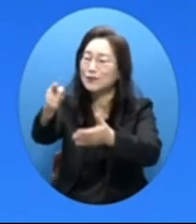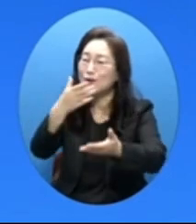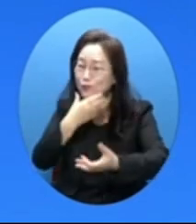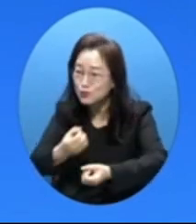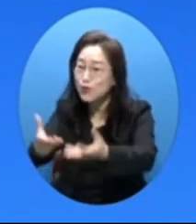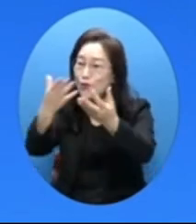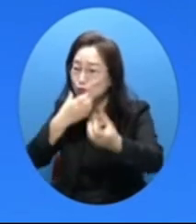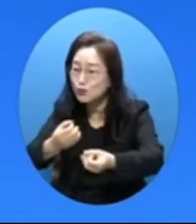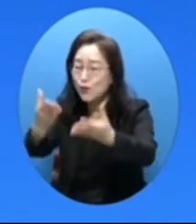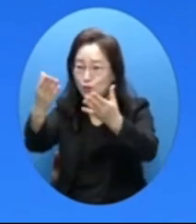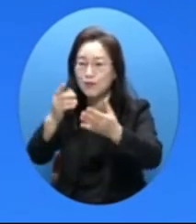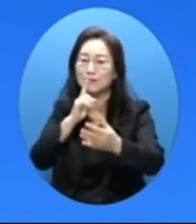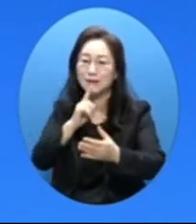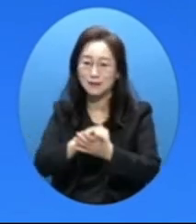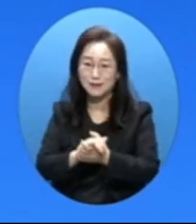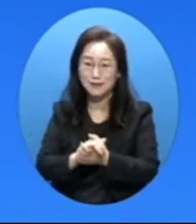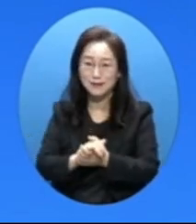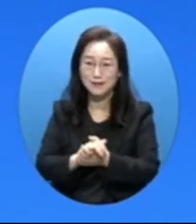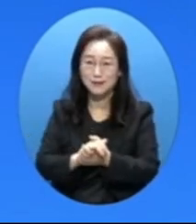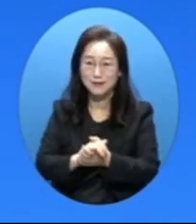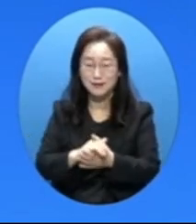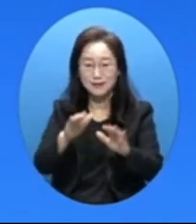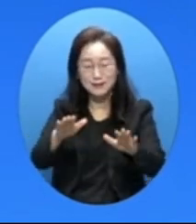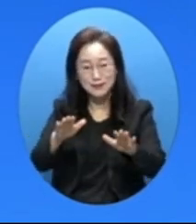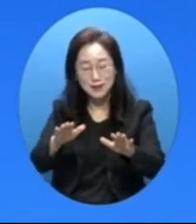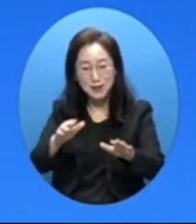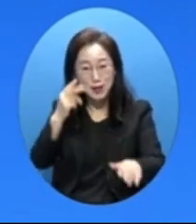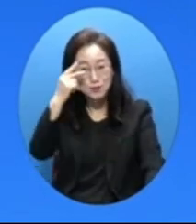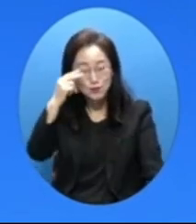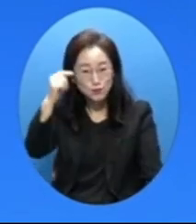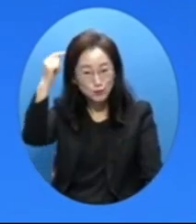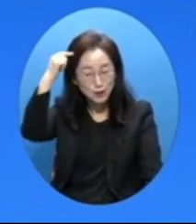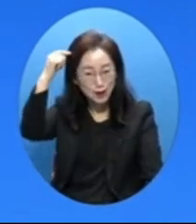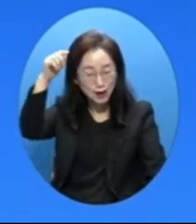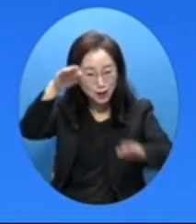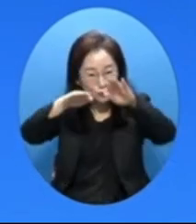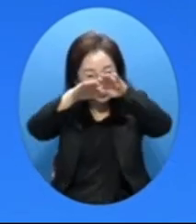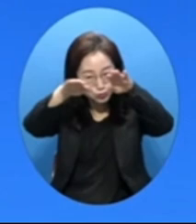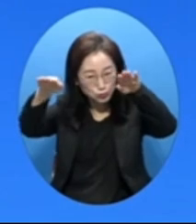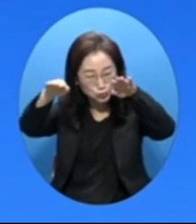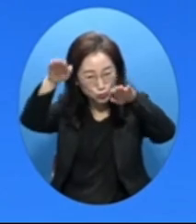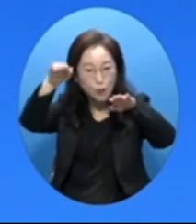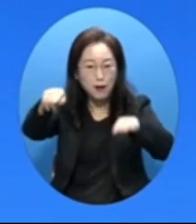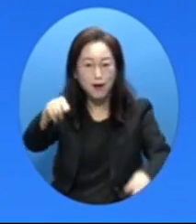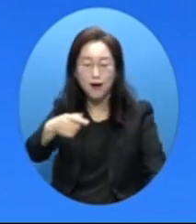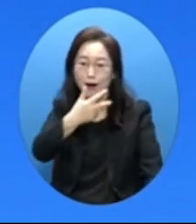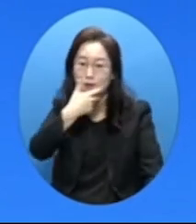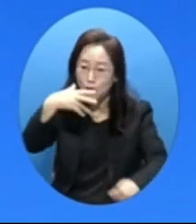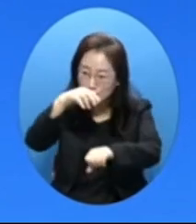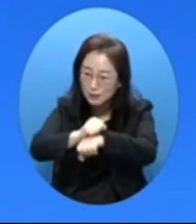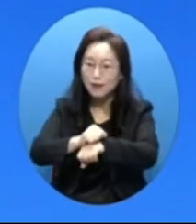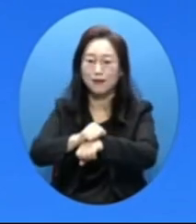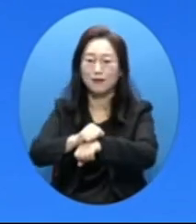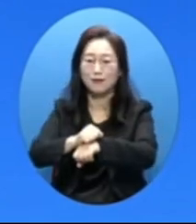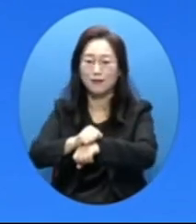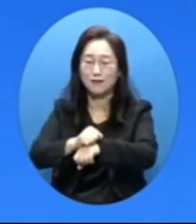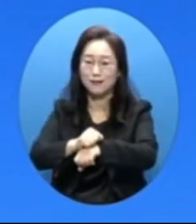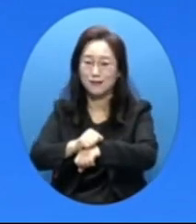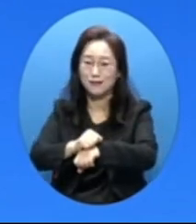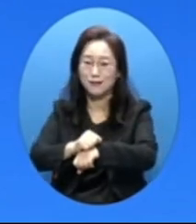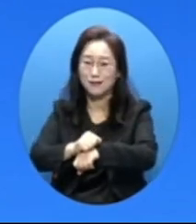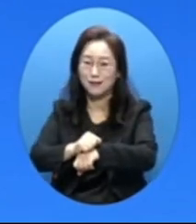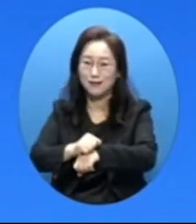축복하길 바랍니다 미국화된 수준도 높아요 영어도 잘하고 그리고